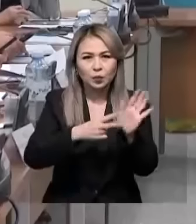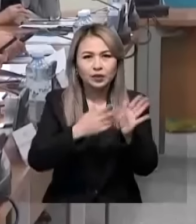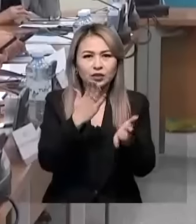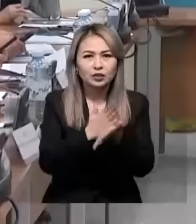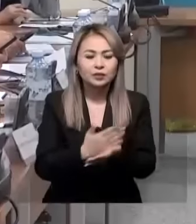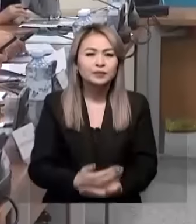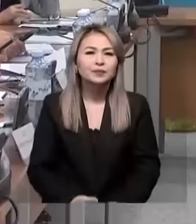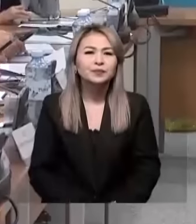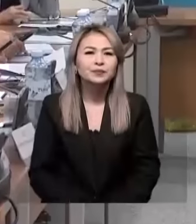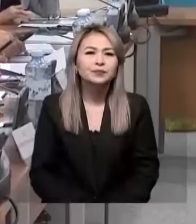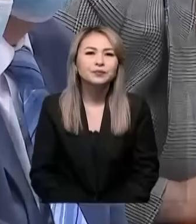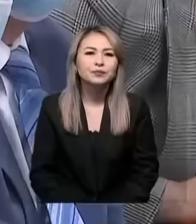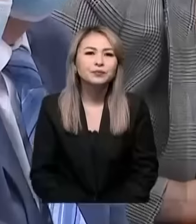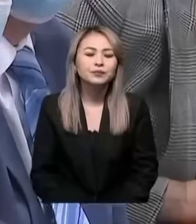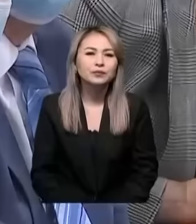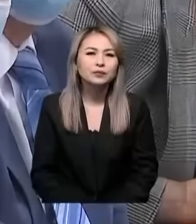жатыр.